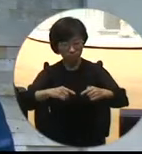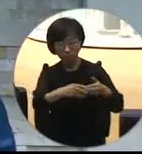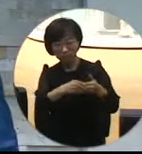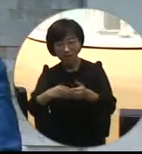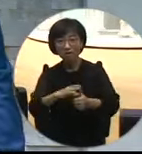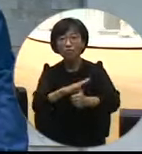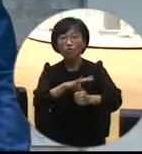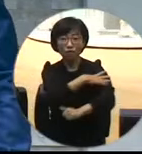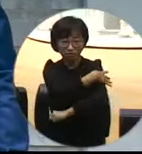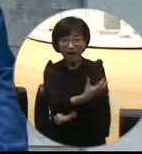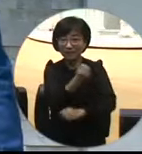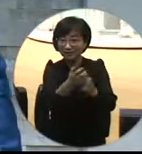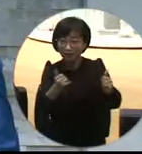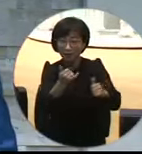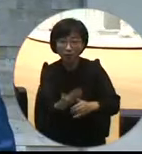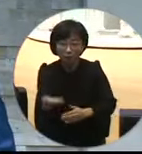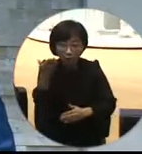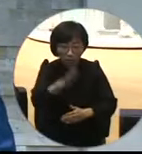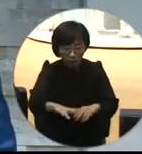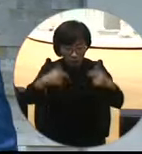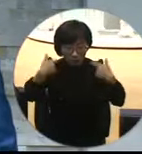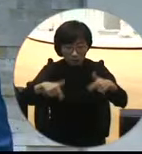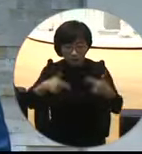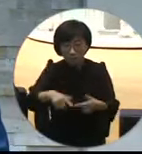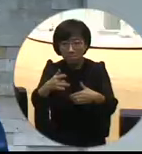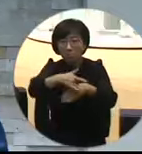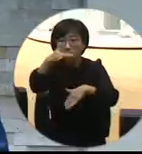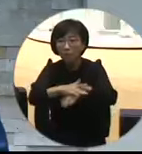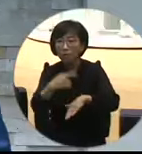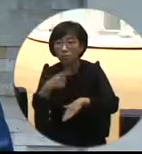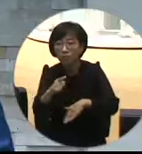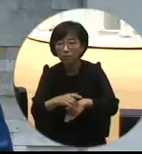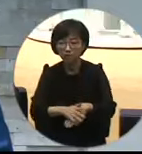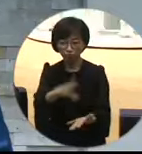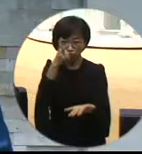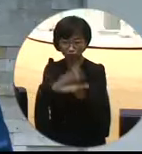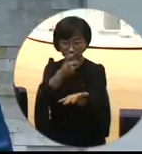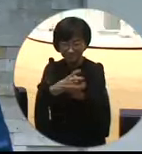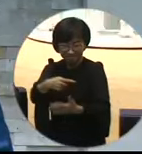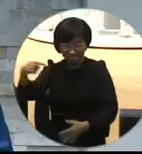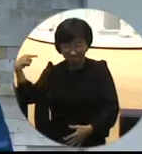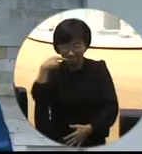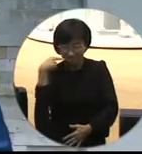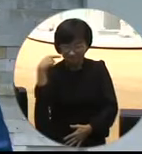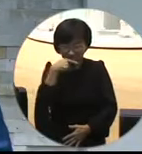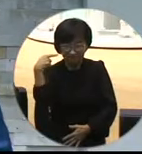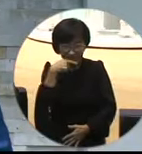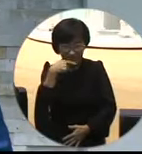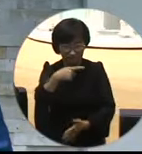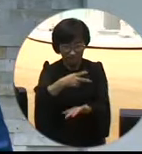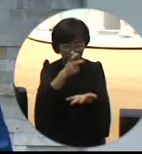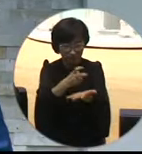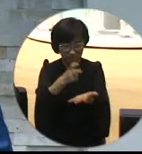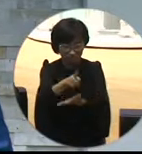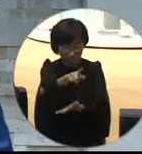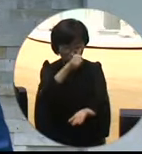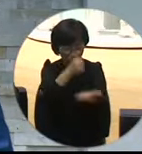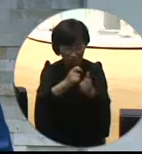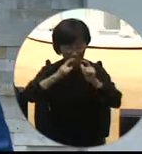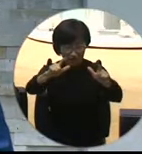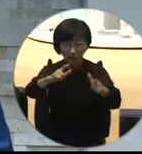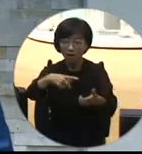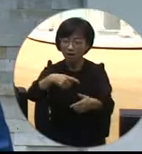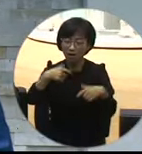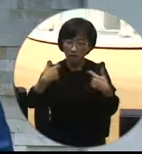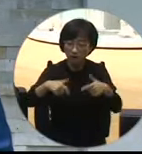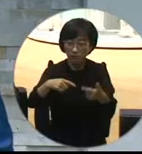이들은 율법적 정죄의식, 이걸 딱 가지고 있었어요. 율법적 정죄의식.